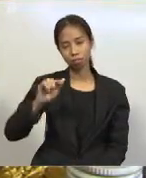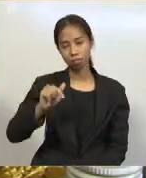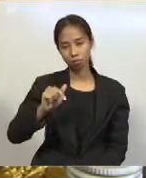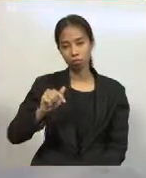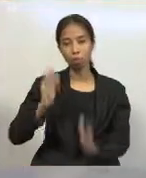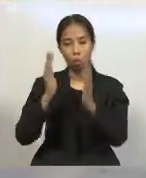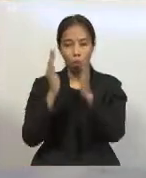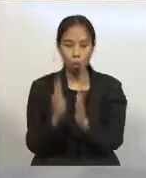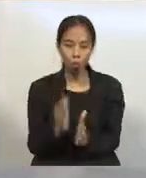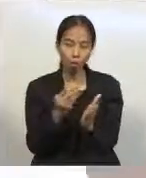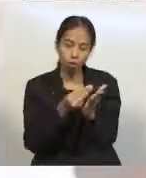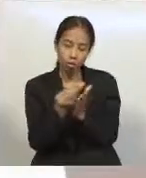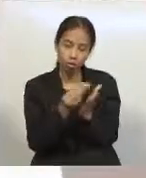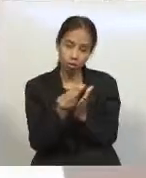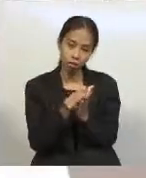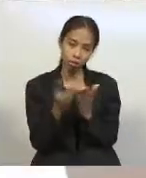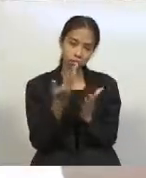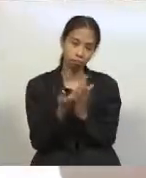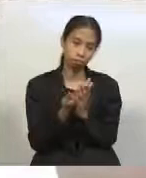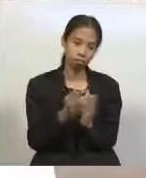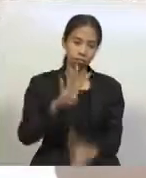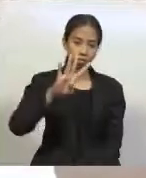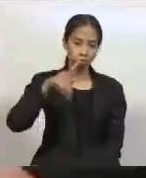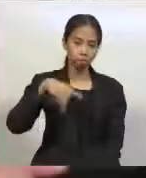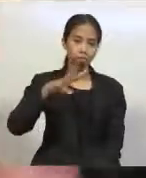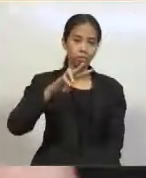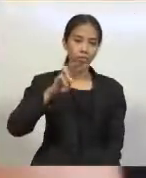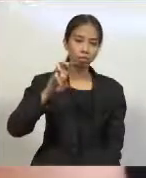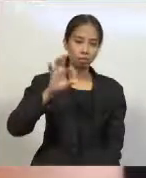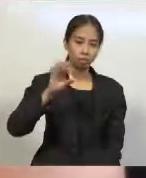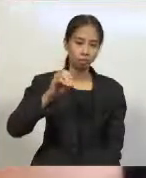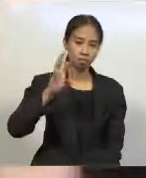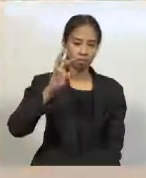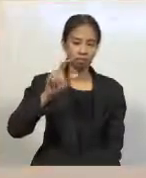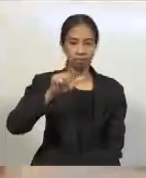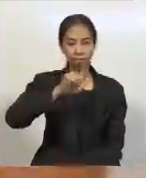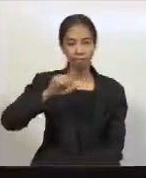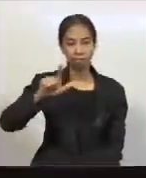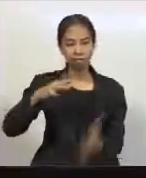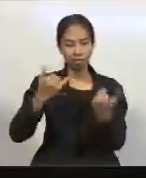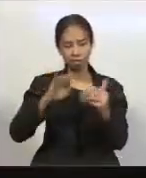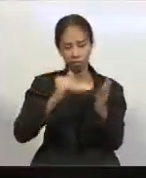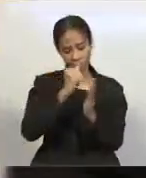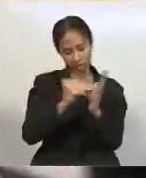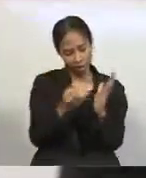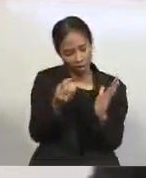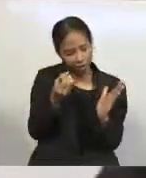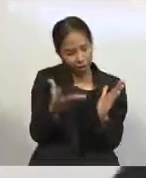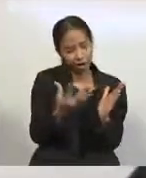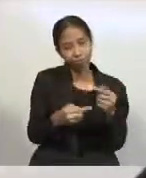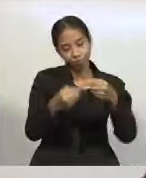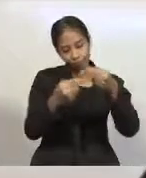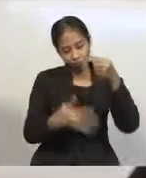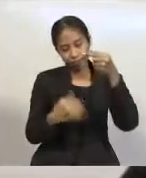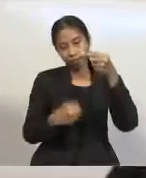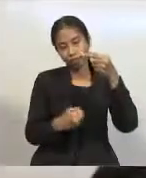4,535,561 คนมีการใช้จ่ายรวม 4,296 ล้านบาทโดยจังหวัดที่มีการใช้จ่ายมากที่สุด10อันดับ